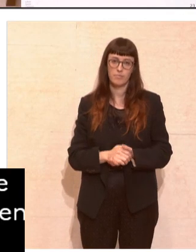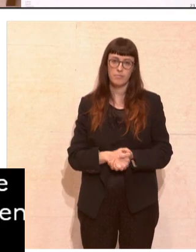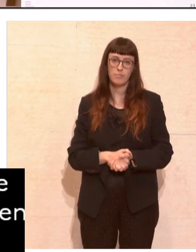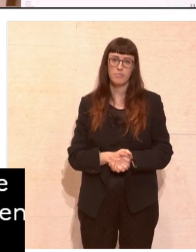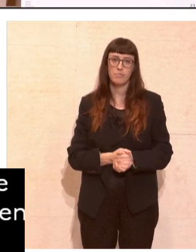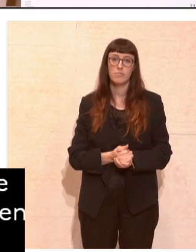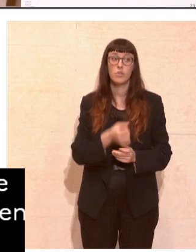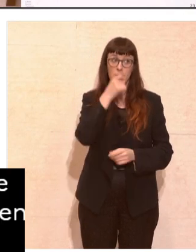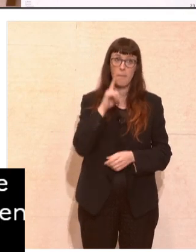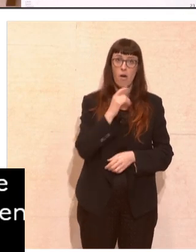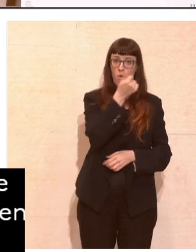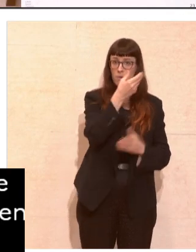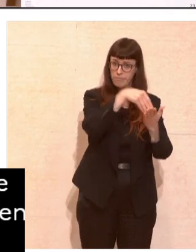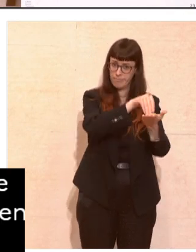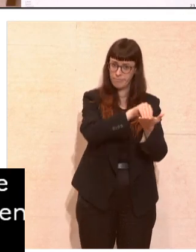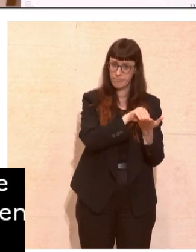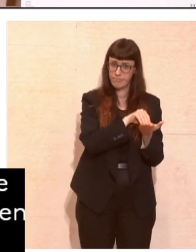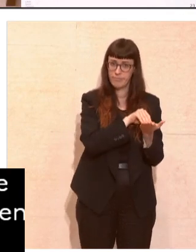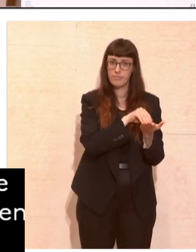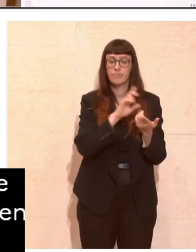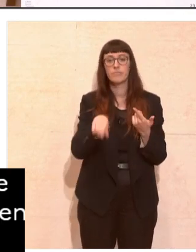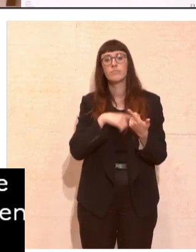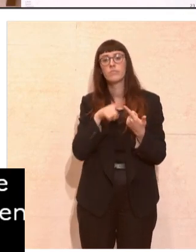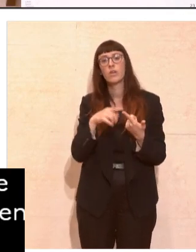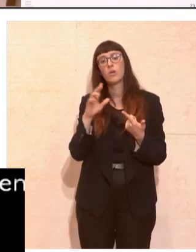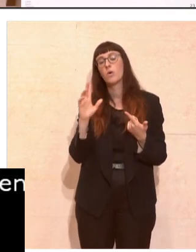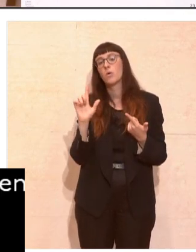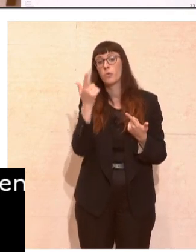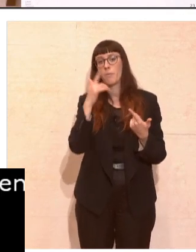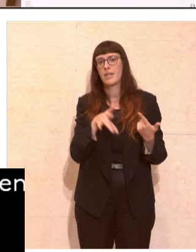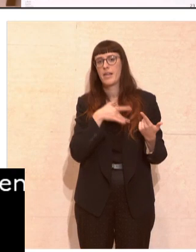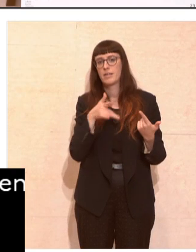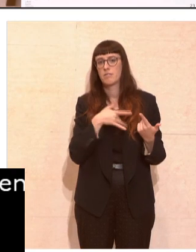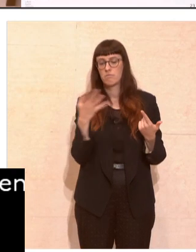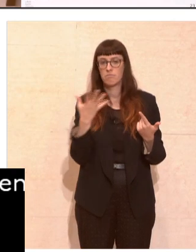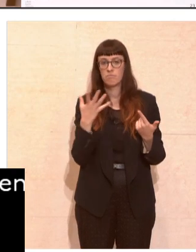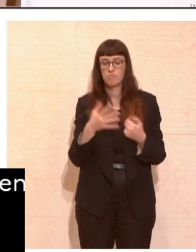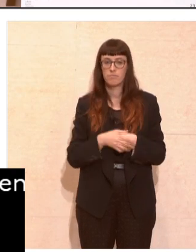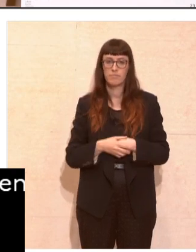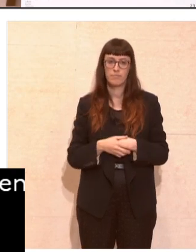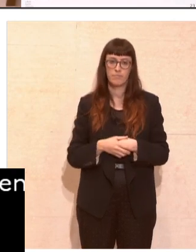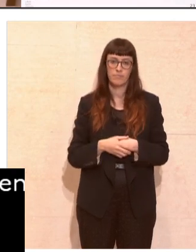été rapporté par le parent. Ensuite, très intéressant, donc l'enfant a 10 ans. Ici, pour